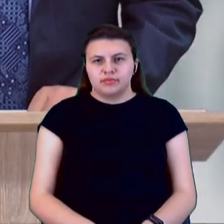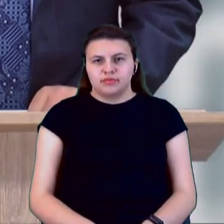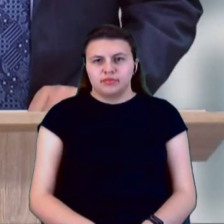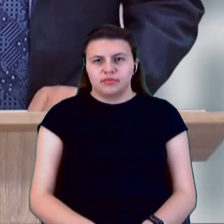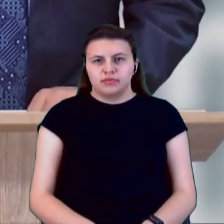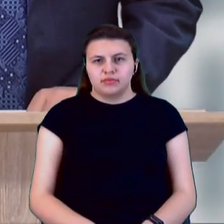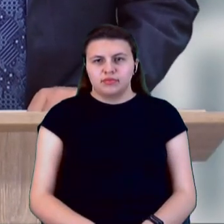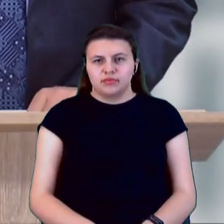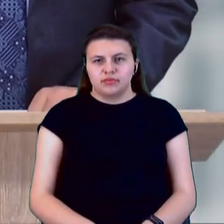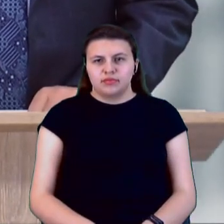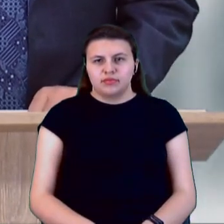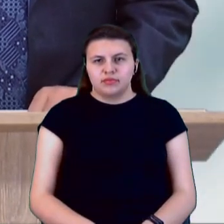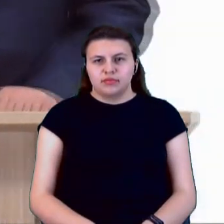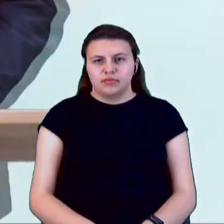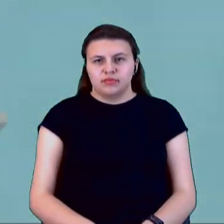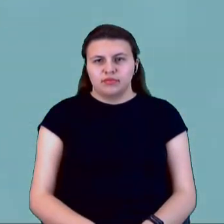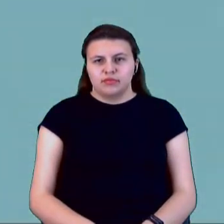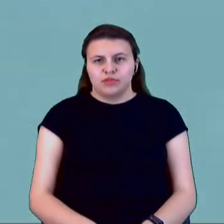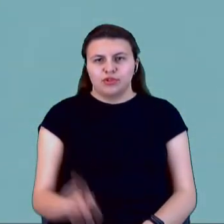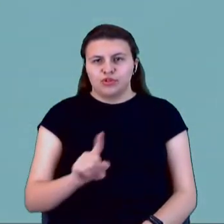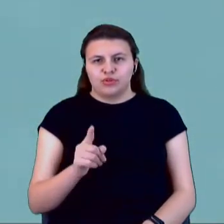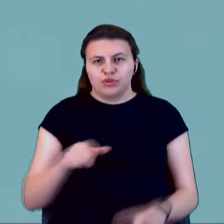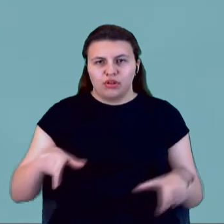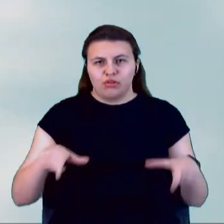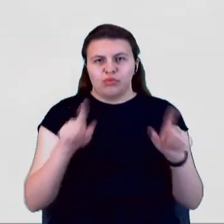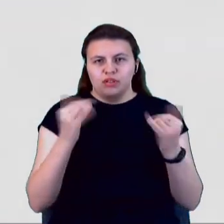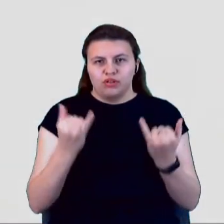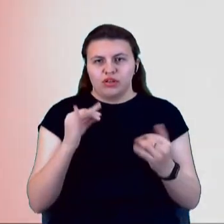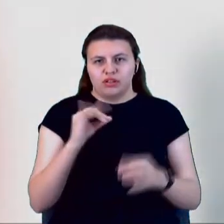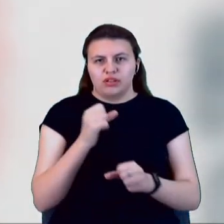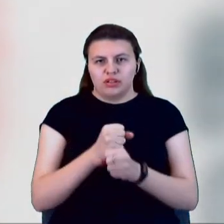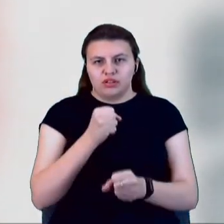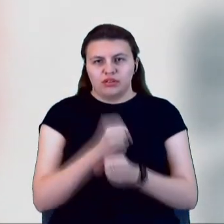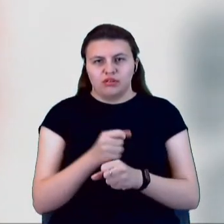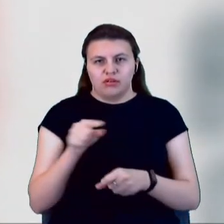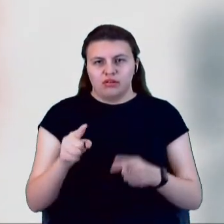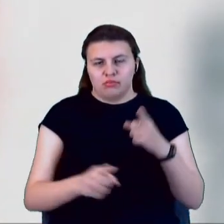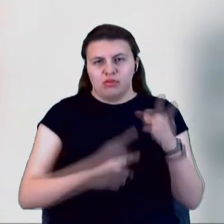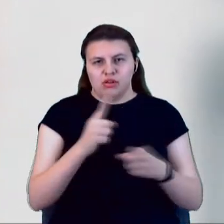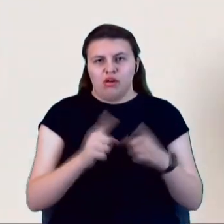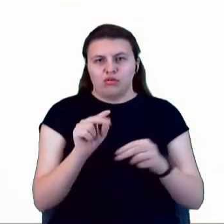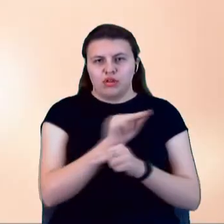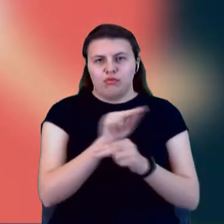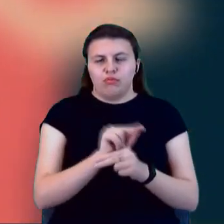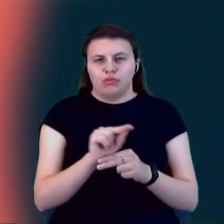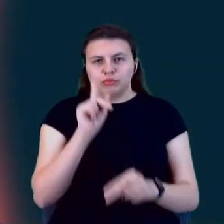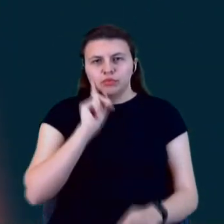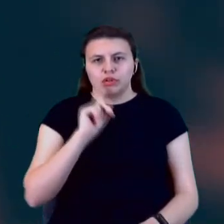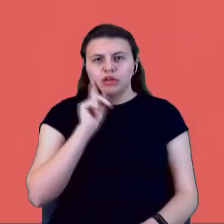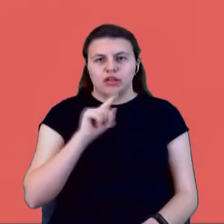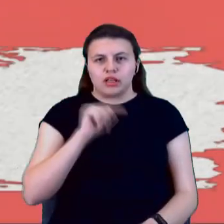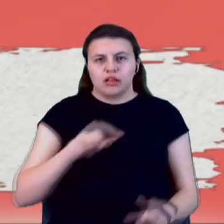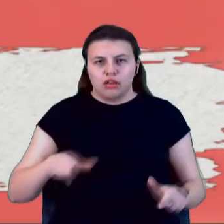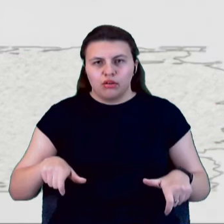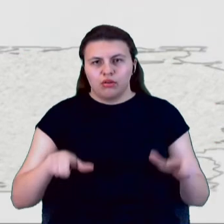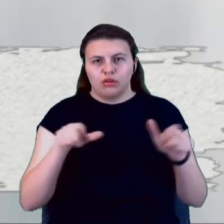То, що з ними зараз робиться, вони коренним образом міняються. Тобто, ті тротуари, до